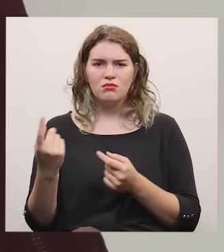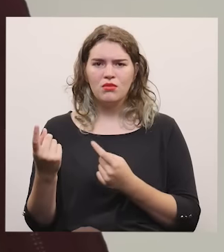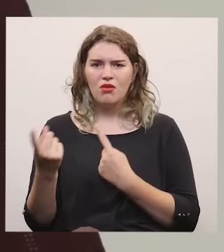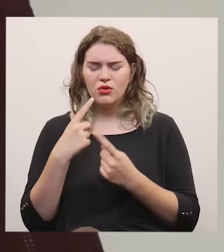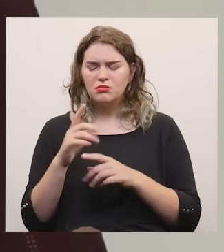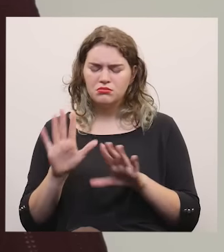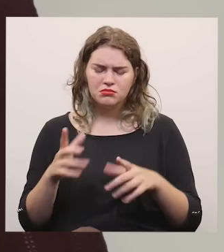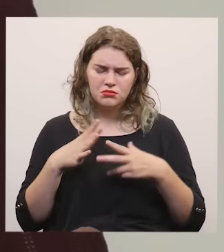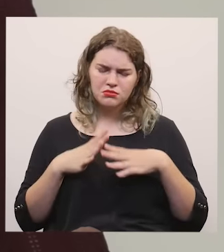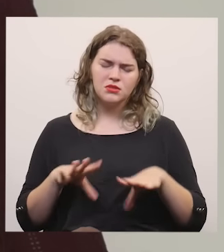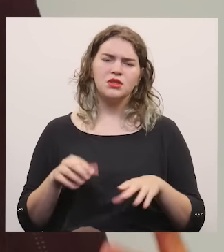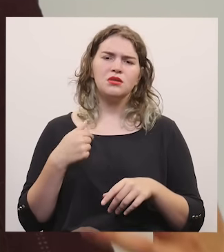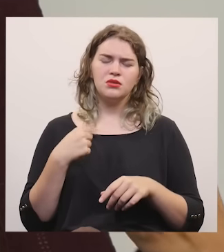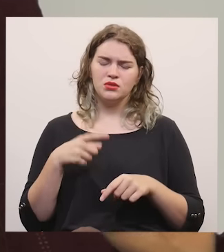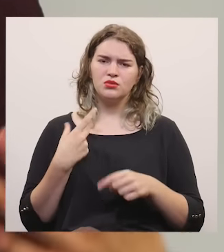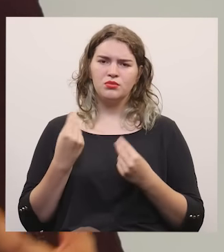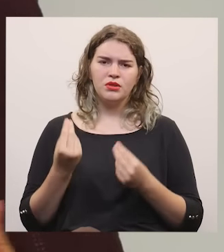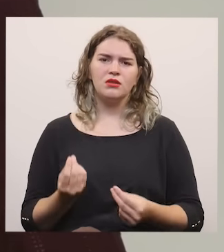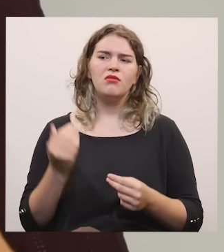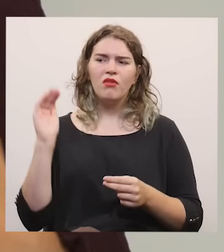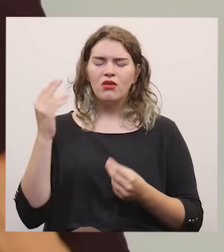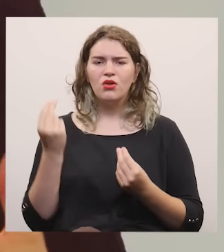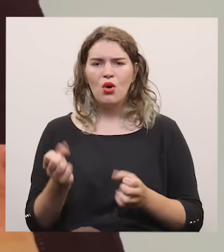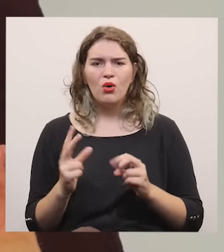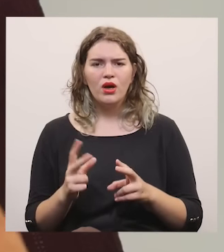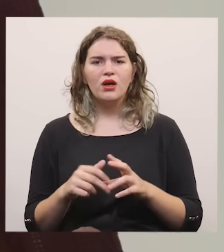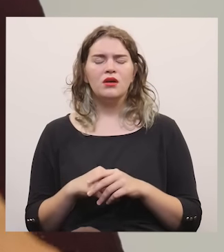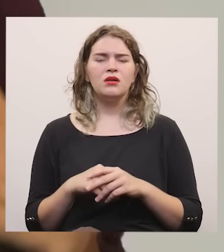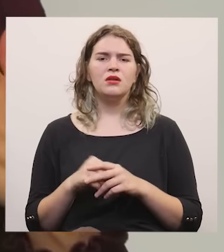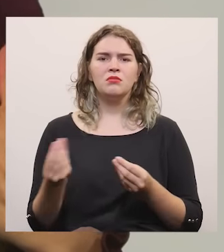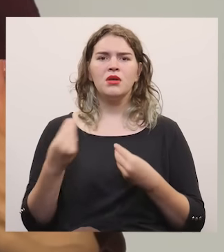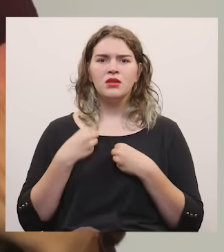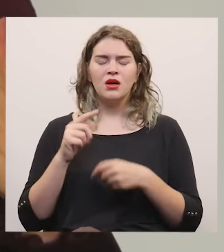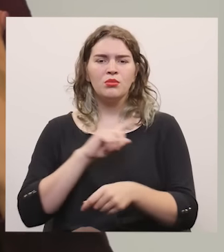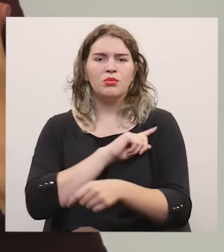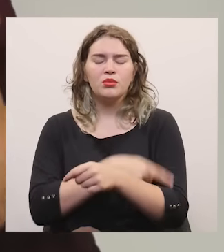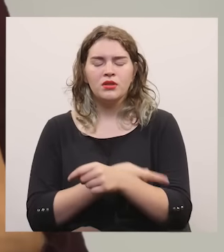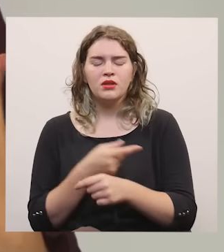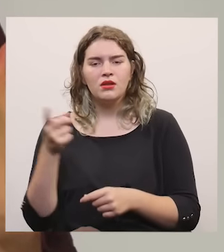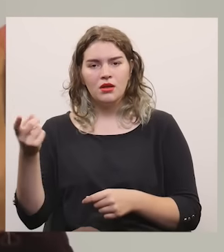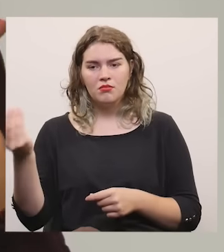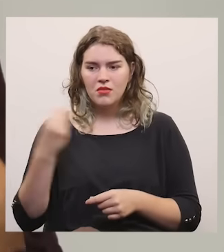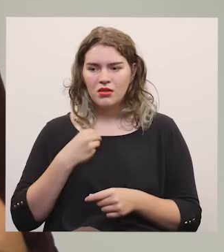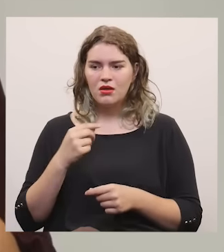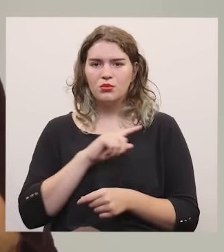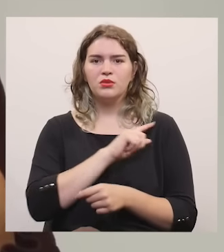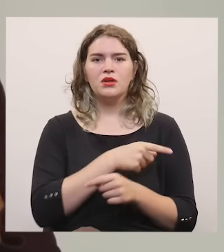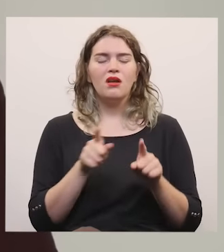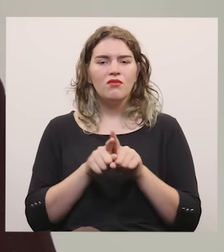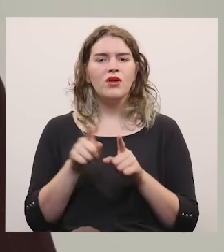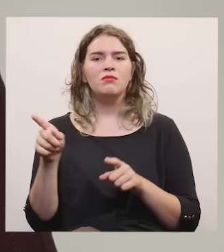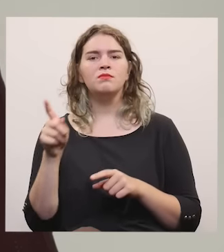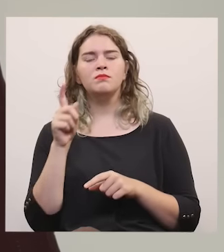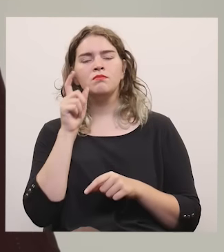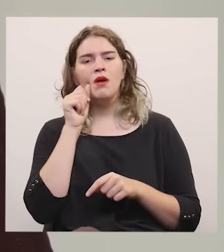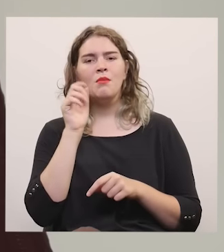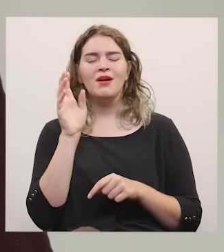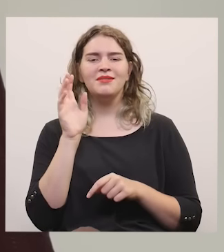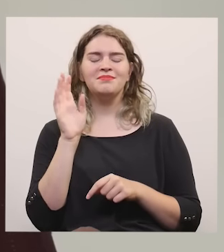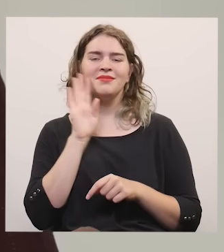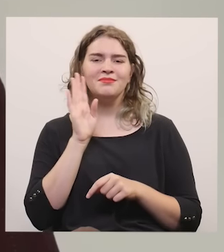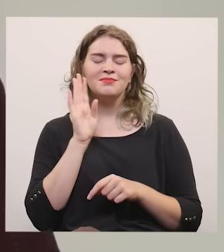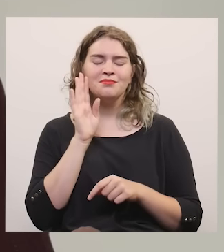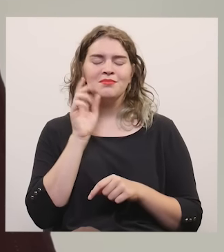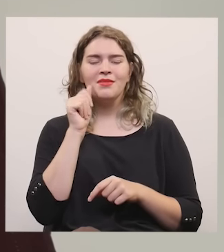și mi-a spus să stau liniștită, că este bine și că va fi bine. El mi-a dat putere, el ne-a întărit, el pe mine m-a întărit și pe părinții lui și pe prietenii